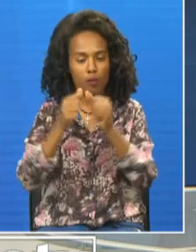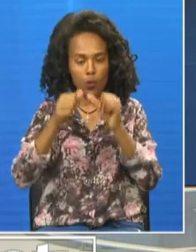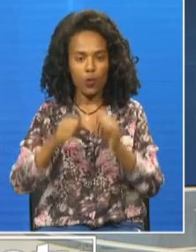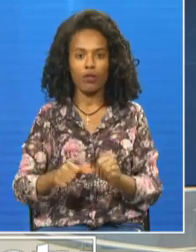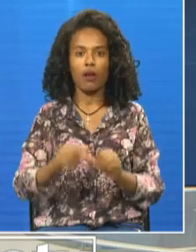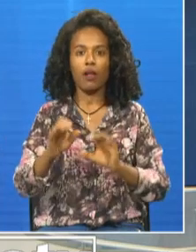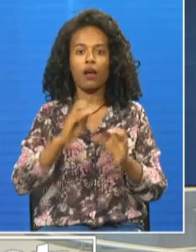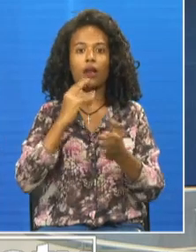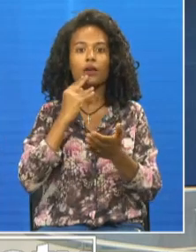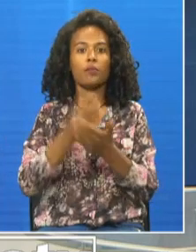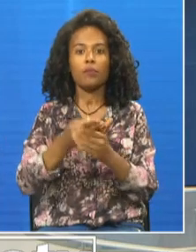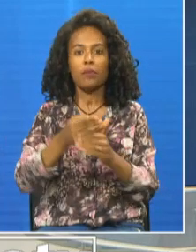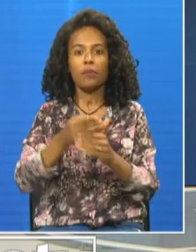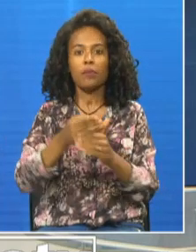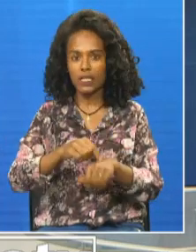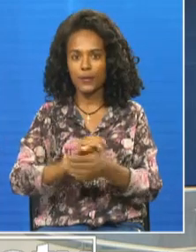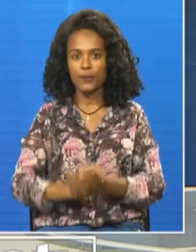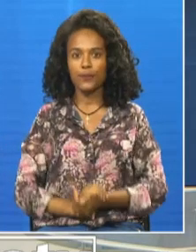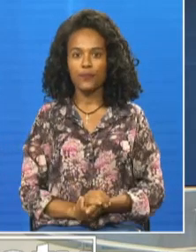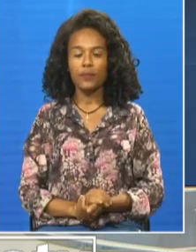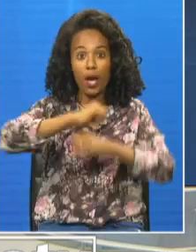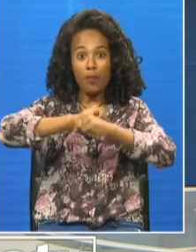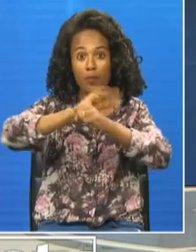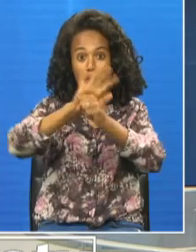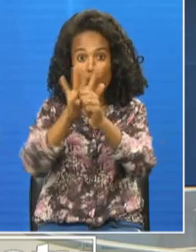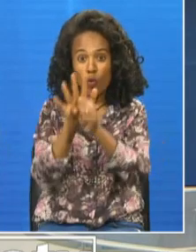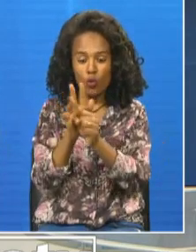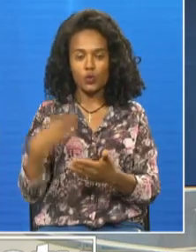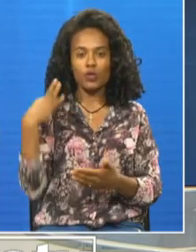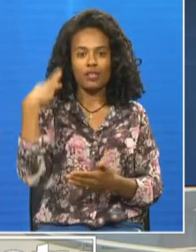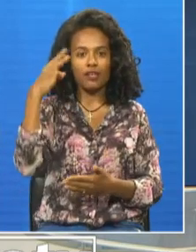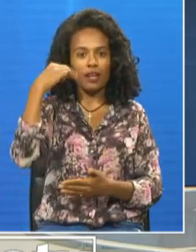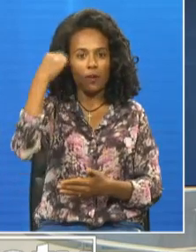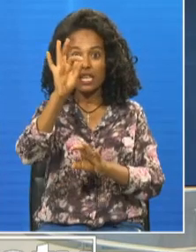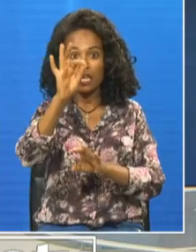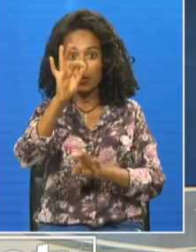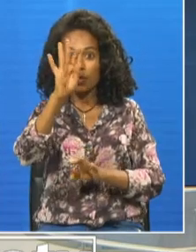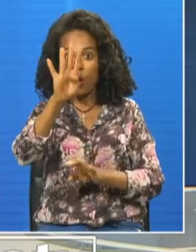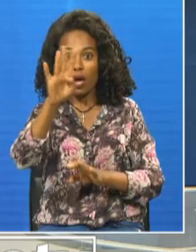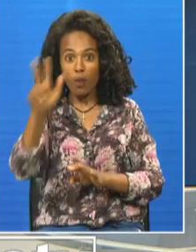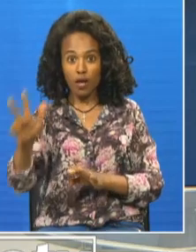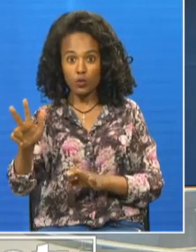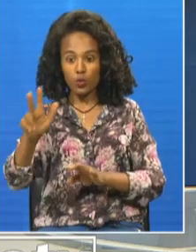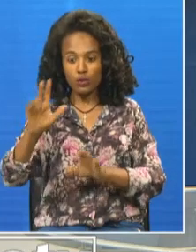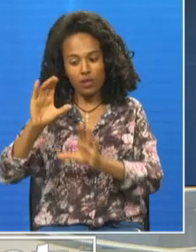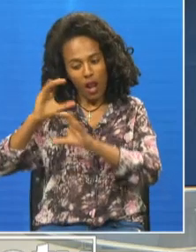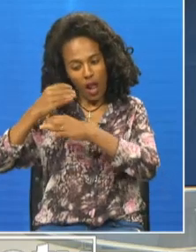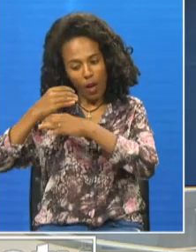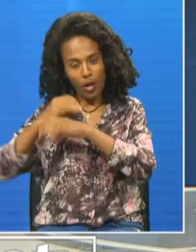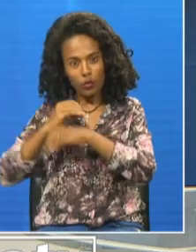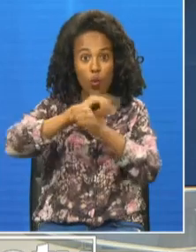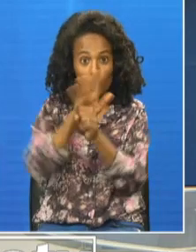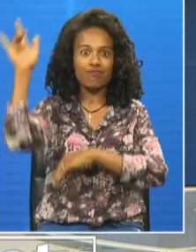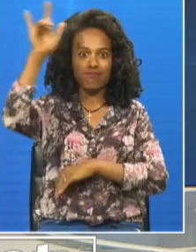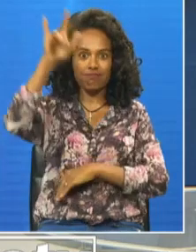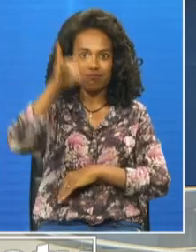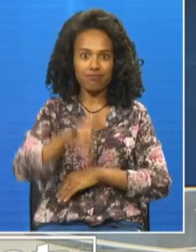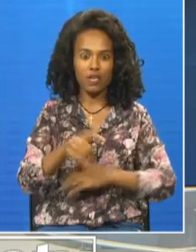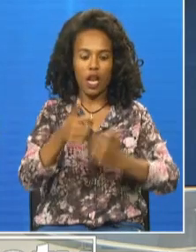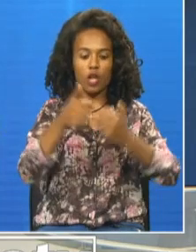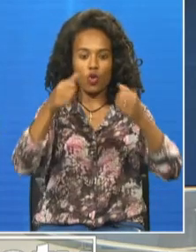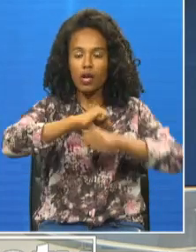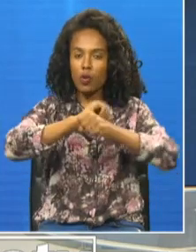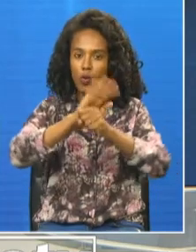በተጠቃሚ ማጣት ከፍተኛ አደጋ ውስጥ እንደሆኑም ተመላክቷል። የሀገር ውስጥ ቱሪዝምን ለማነቃቃት አገልግሎት ላይ ማሻሻያዎች ማድረግ እንደሚያስፈልግ